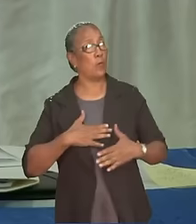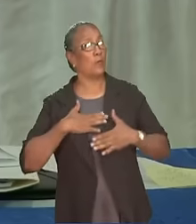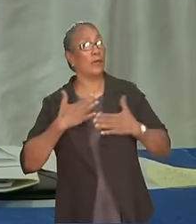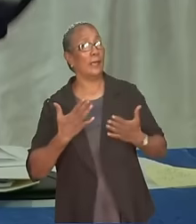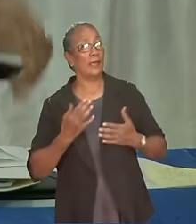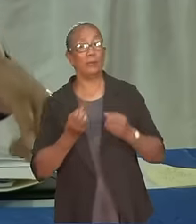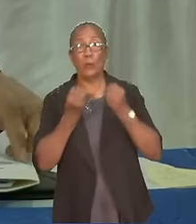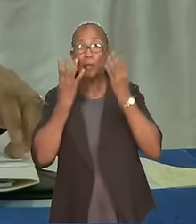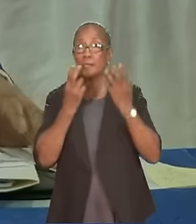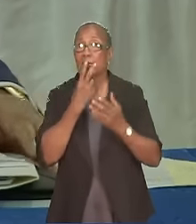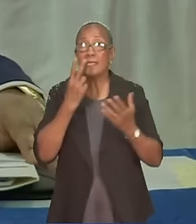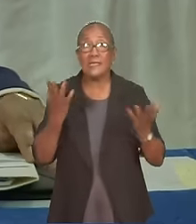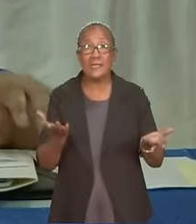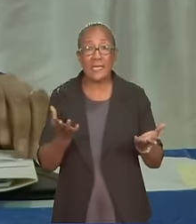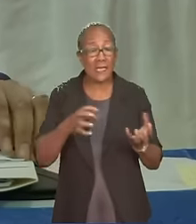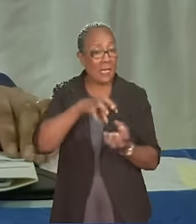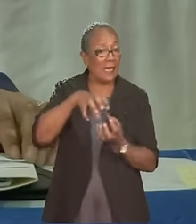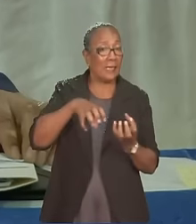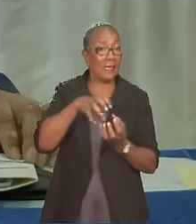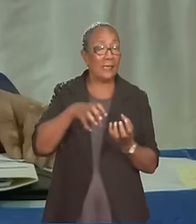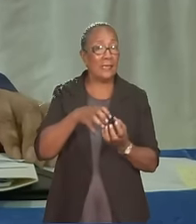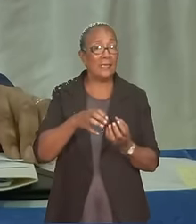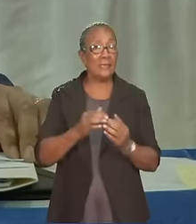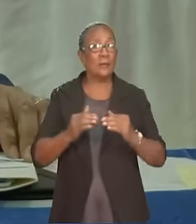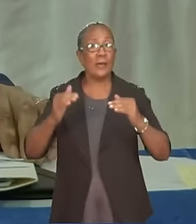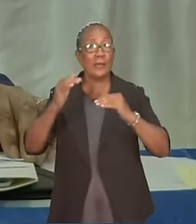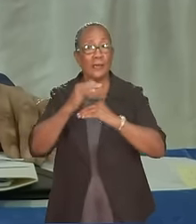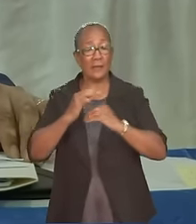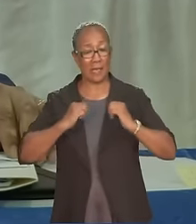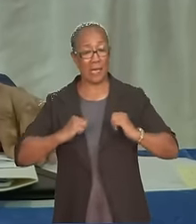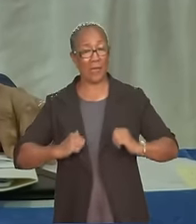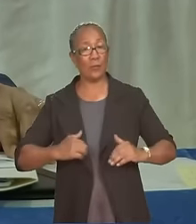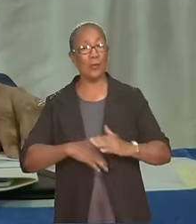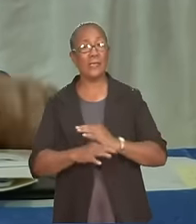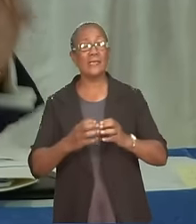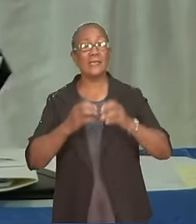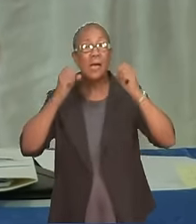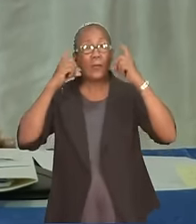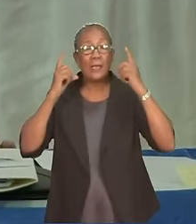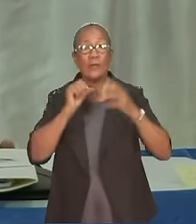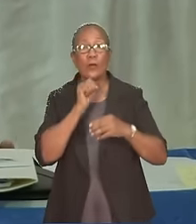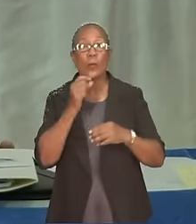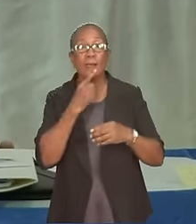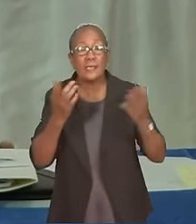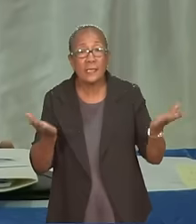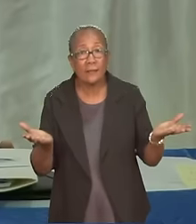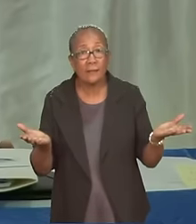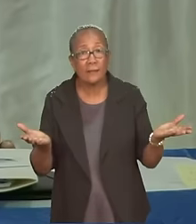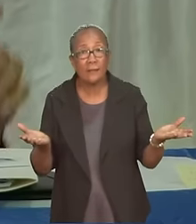Plotseling zie je inderdaad crisisbeheersing, of staat armoede in de samenleving. En wat bleek?